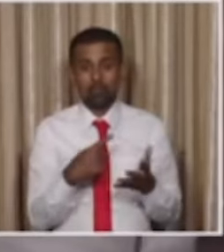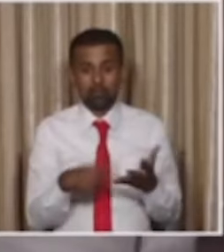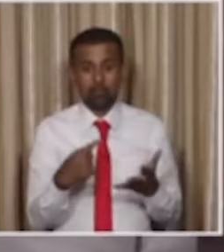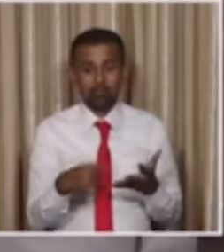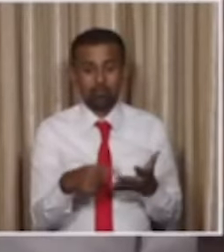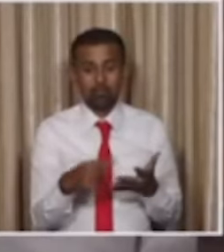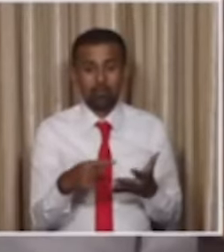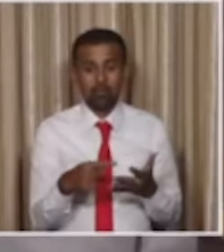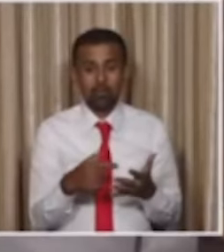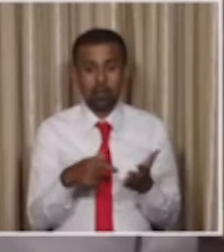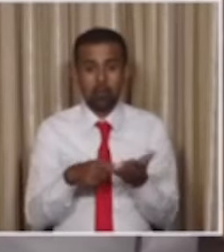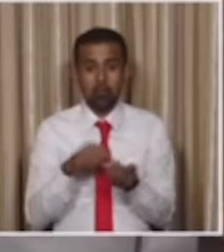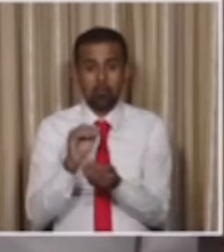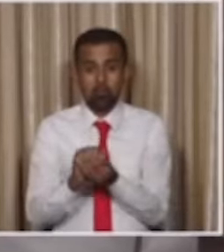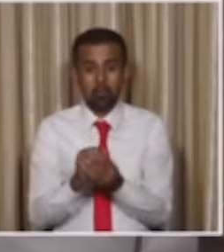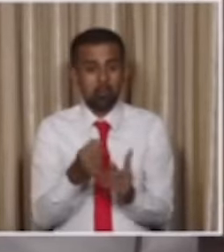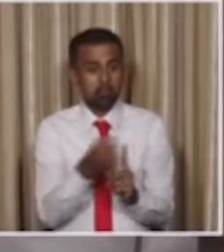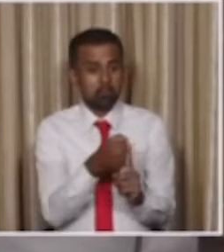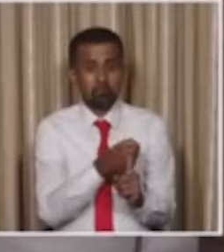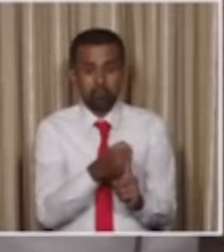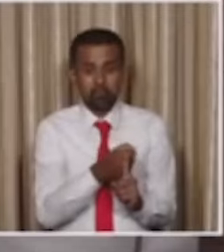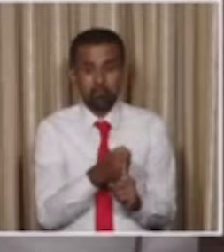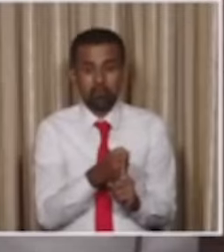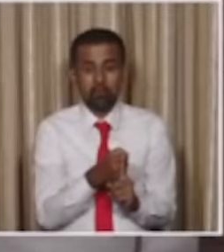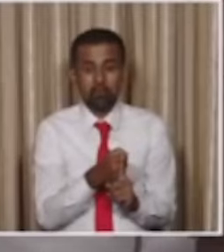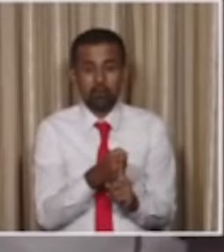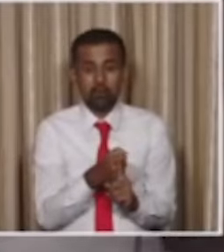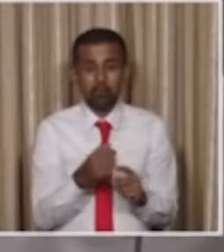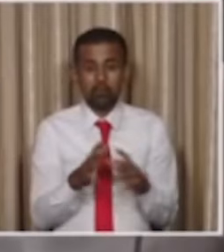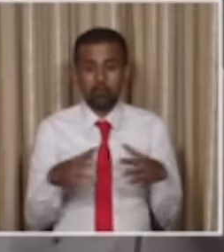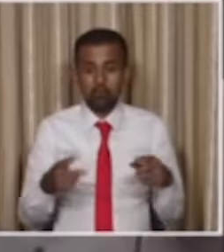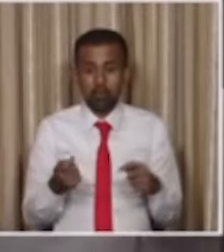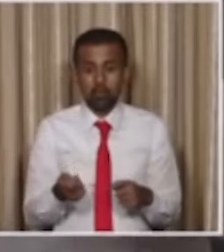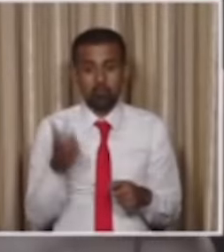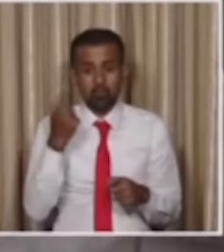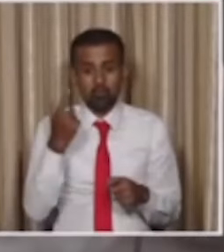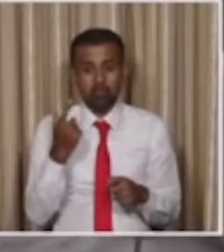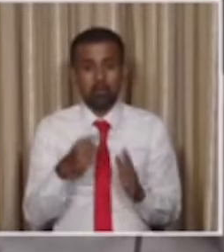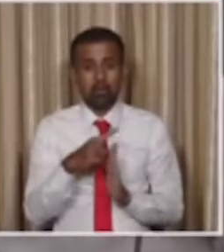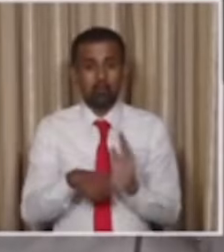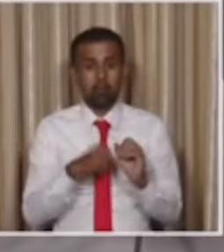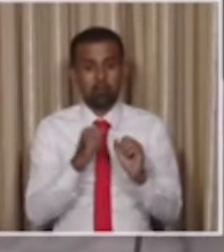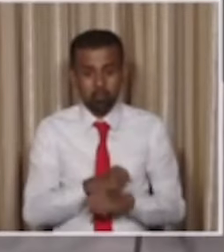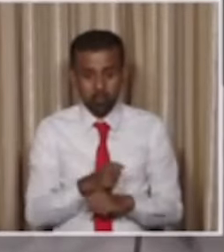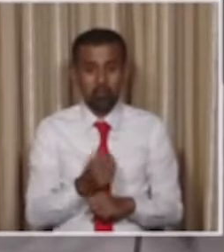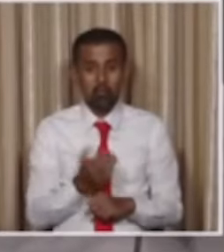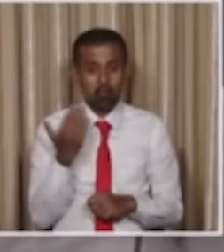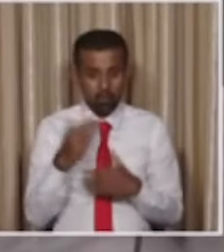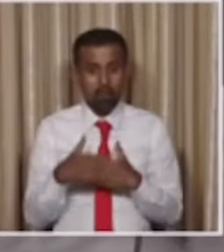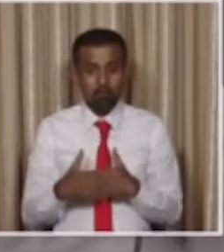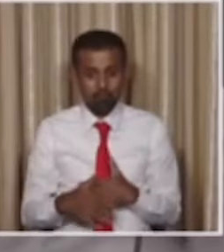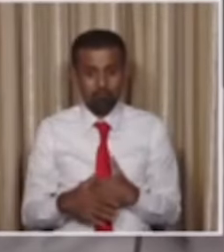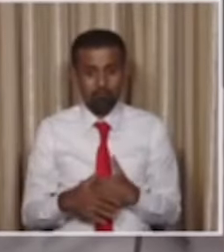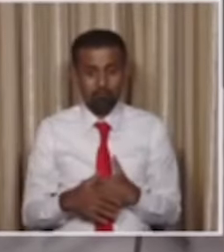සම්බන්ධයෙන් මහා භාණ්ඩාගාරයේ බලපෑම් ඇති වෙලා ඒවා බලපෑවා උද්දමනේ වැඩි වෙන්න බංකුලොත් භාවය ඇති වෙන්න මේ සියලු කරුණු වලට. ඉතින්